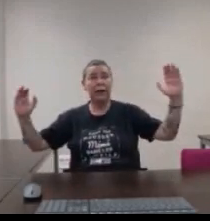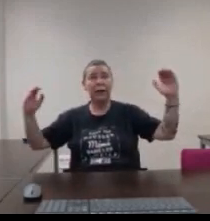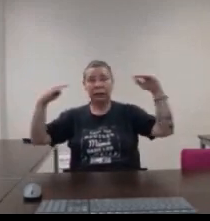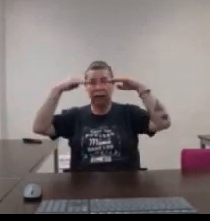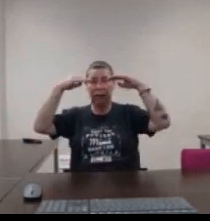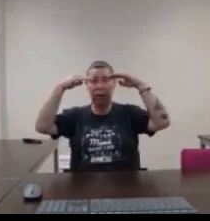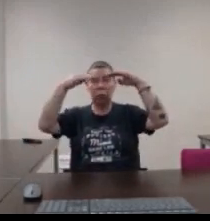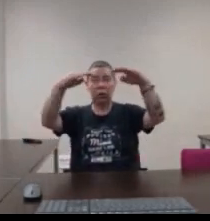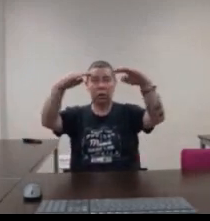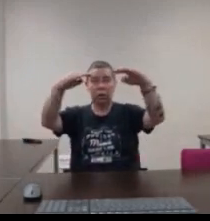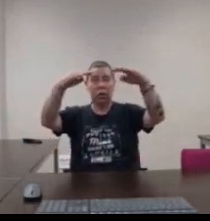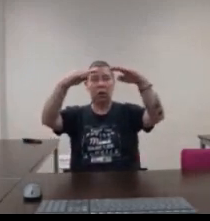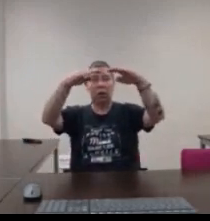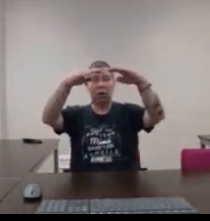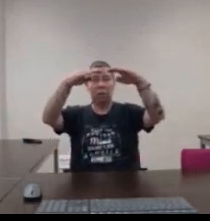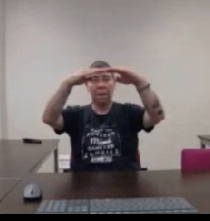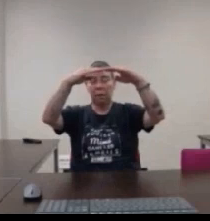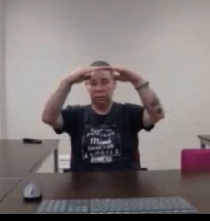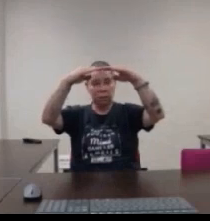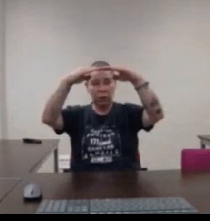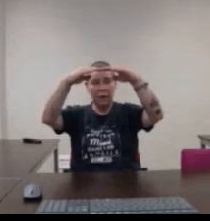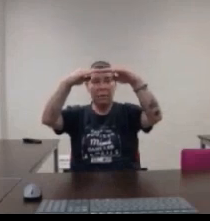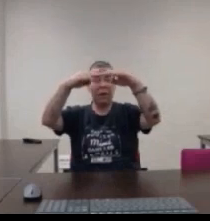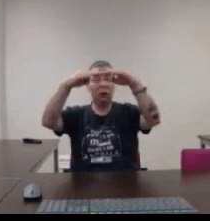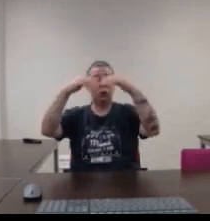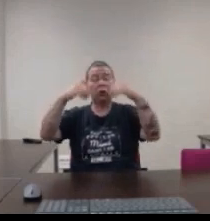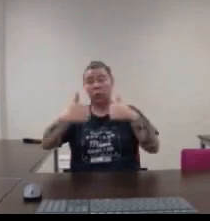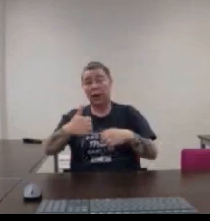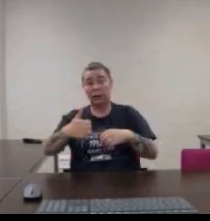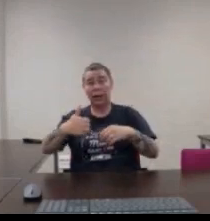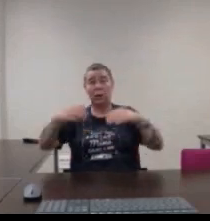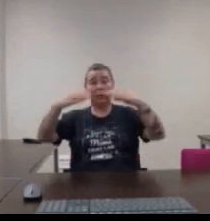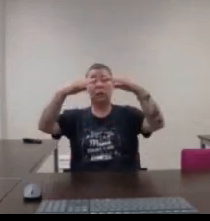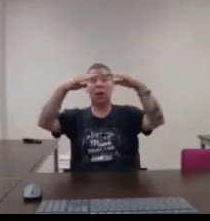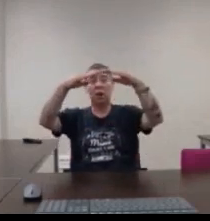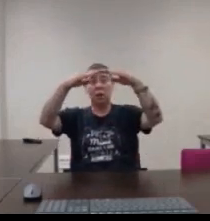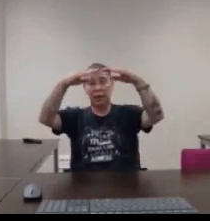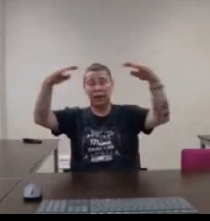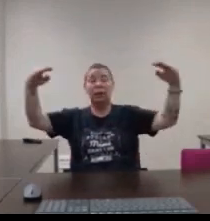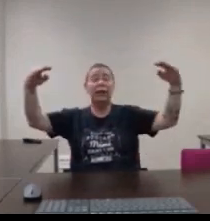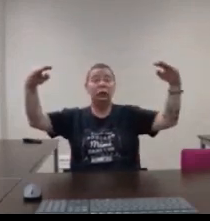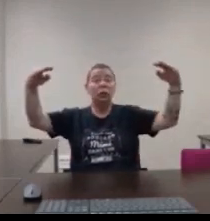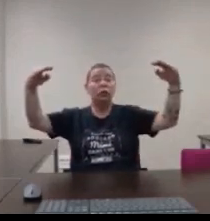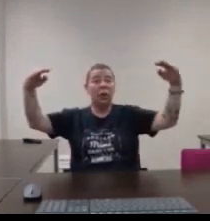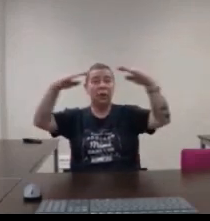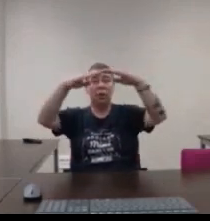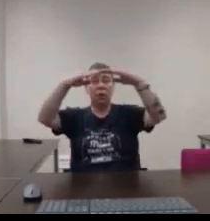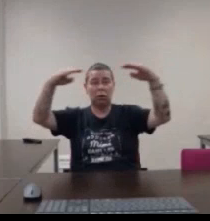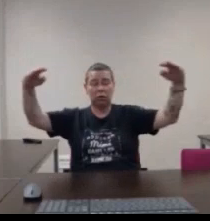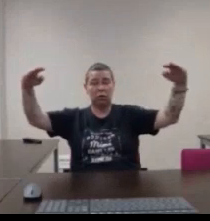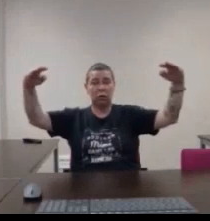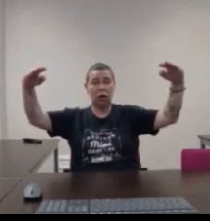vision, l'idée c'est de régler leur hauteur de la même manière que quand on a un seul écran, à savoir les 2 ou